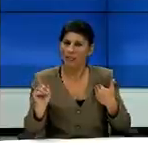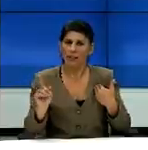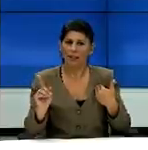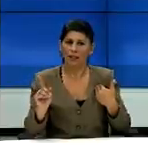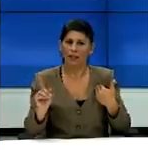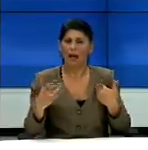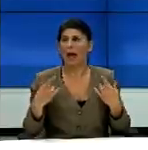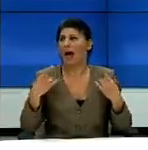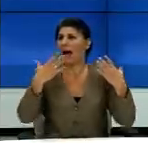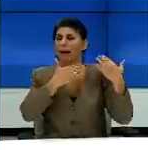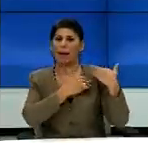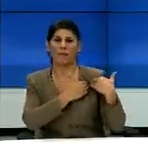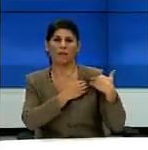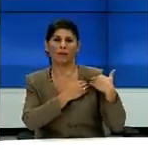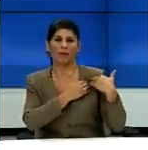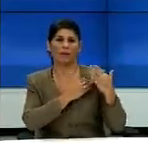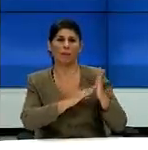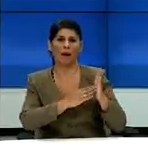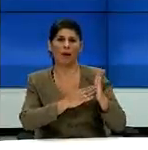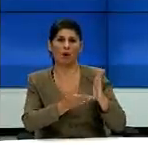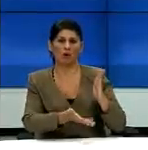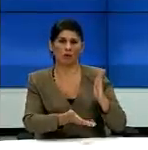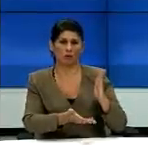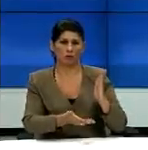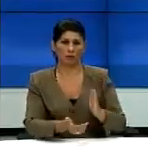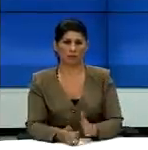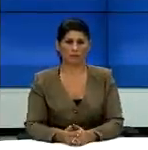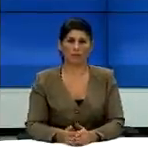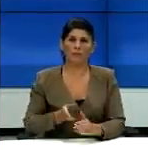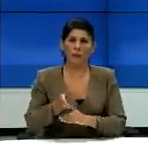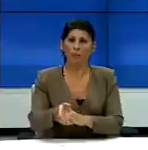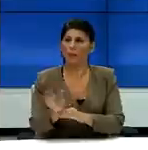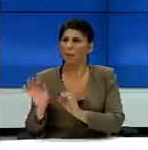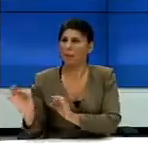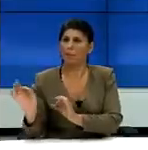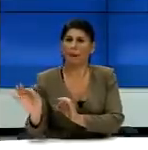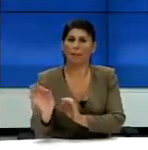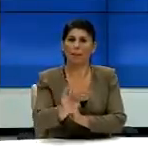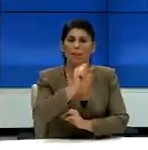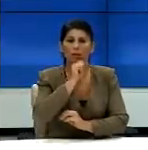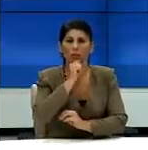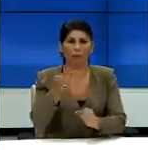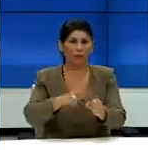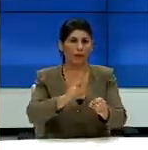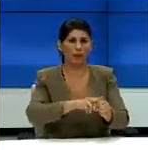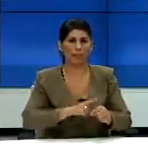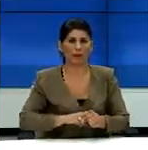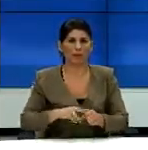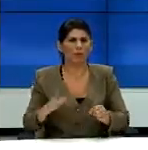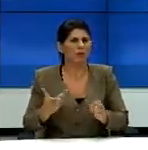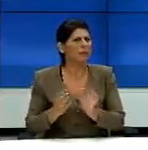η ανεύθυνη λειτουργός, υπάλληλος που πήγε και κόλλησε τους ηλικιωμένους ανθρώπους. Ποια